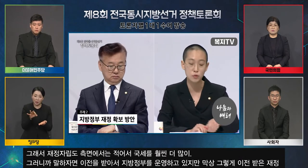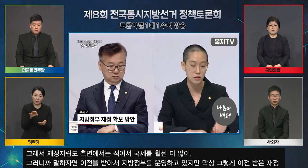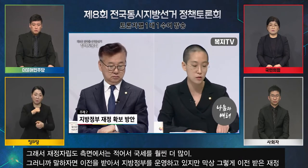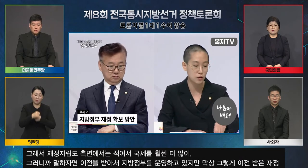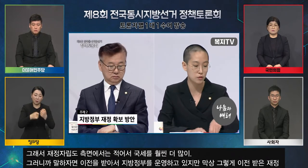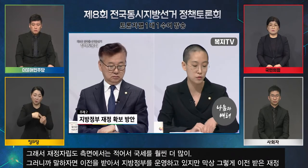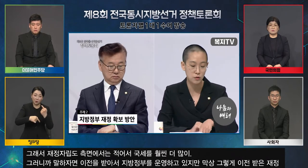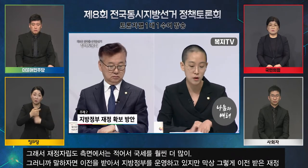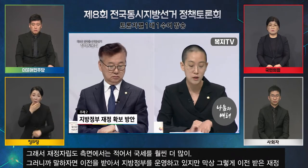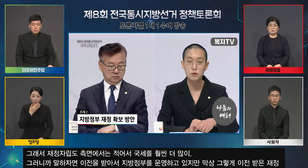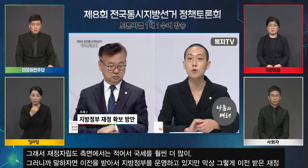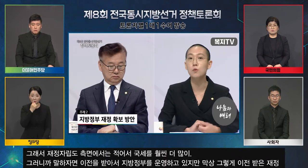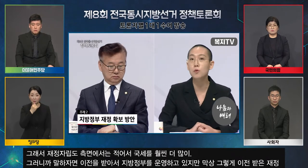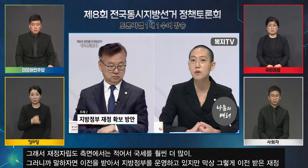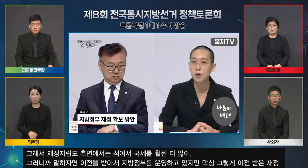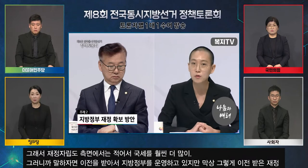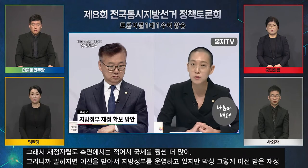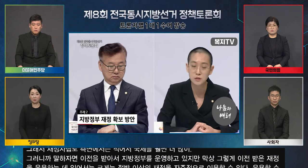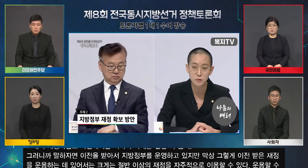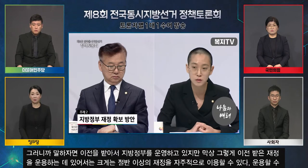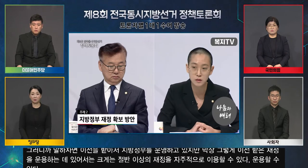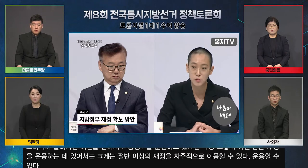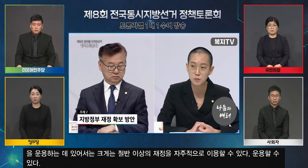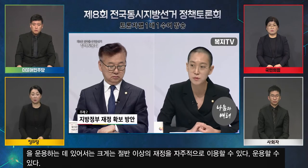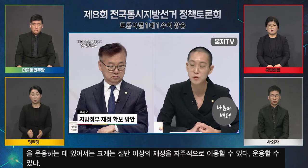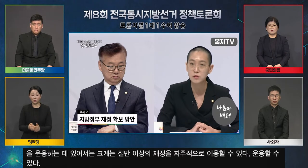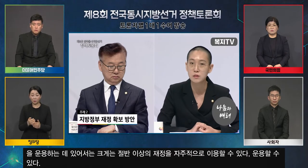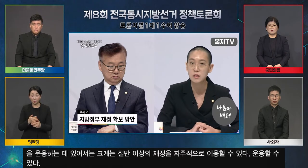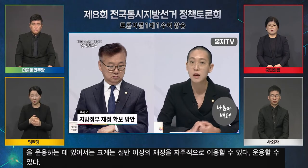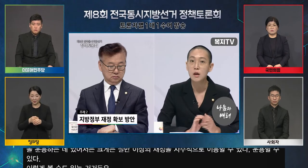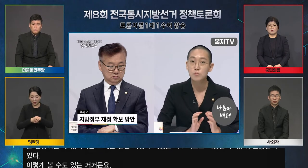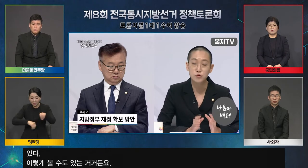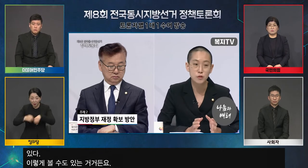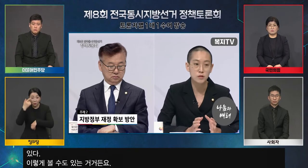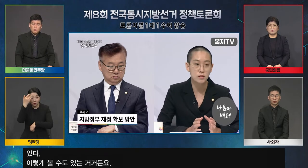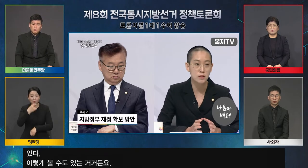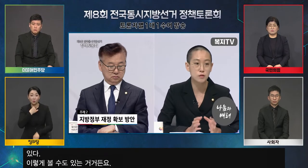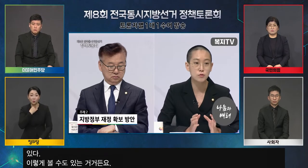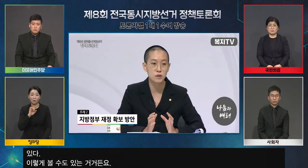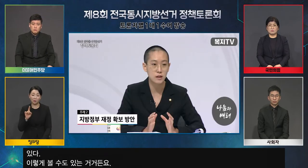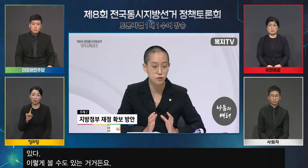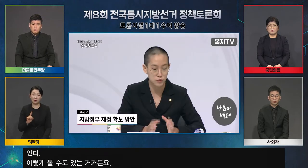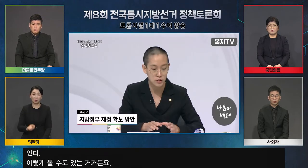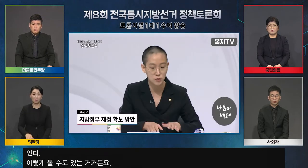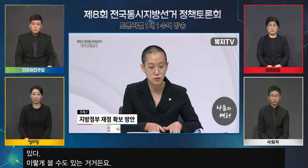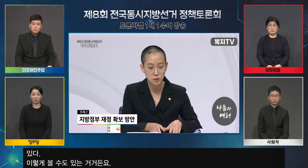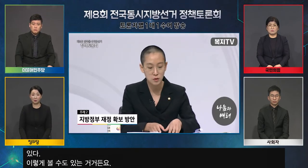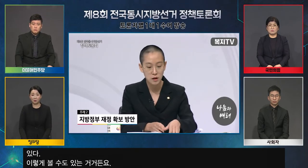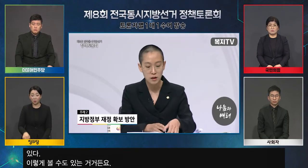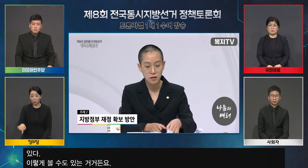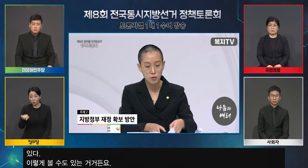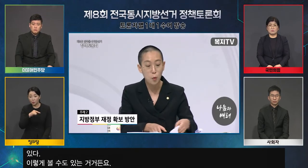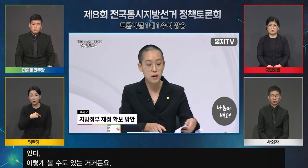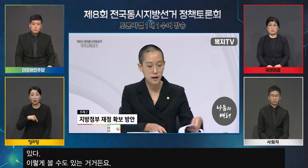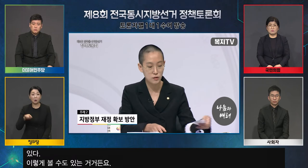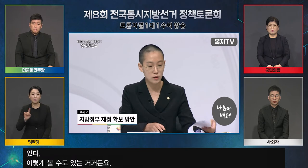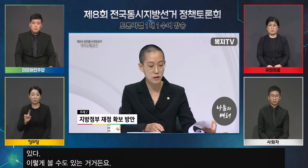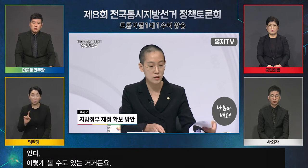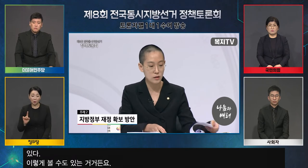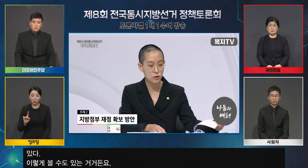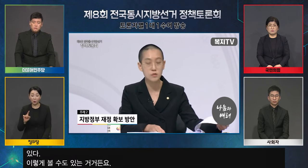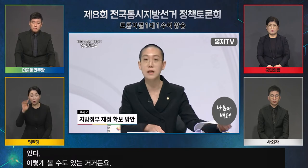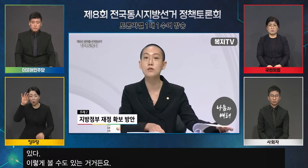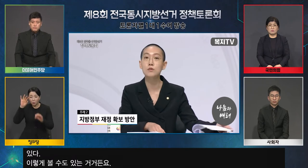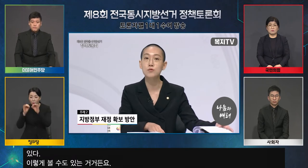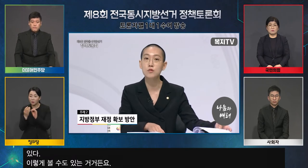이렇게 볼 수도 있는 거거든요. 저는 오히려 역으로 질문을 드리고 싶은 것이 무엇이 우리가 구체적으로 동의할